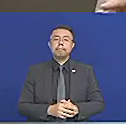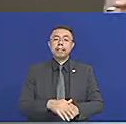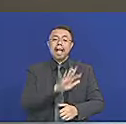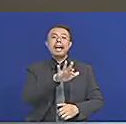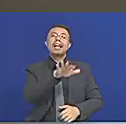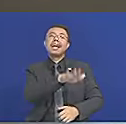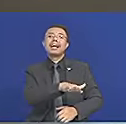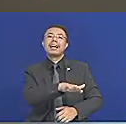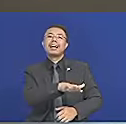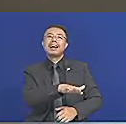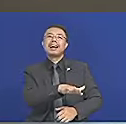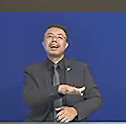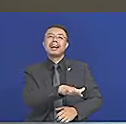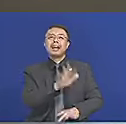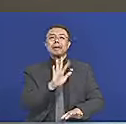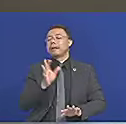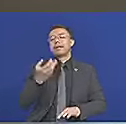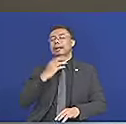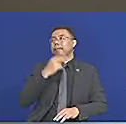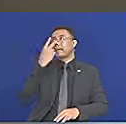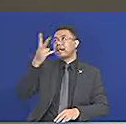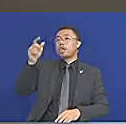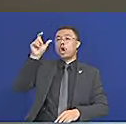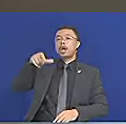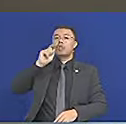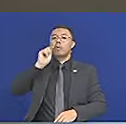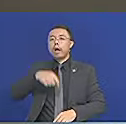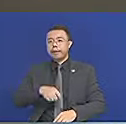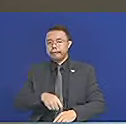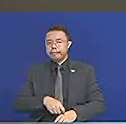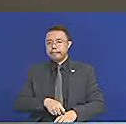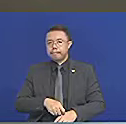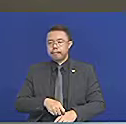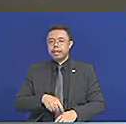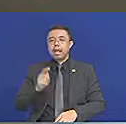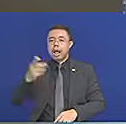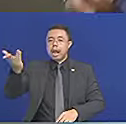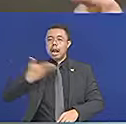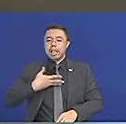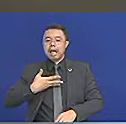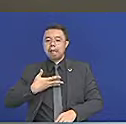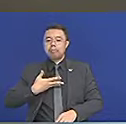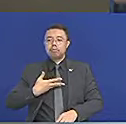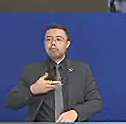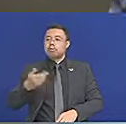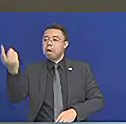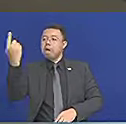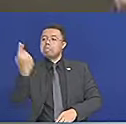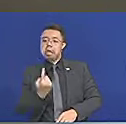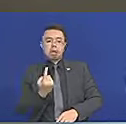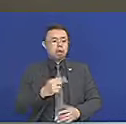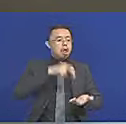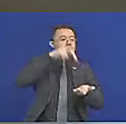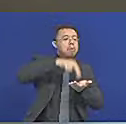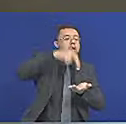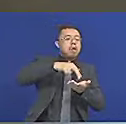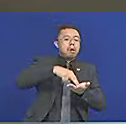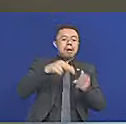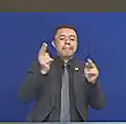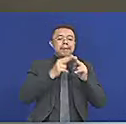Anak kecil itu kan sering gak mandang orang tua. Ada tamu dia lompat-lompat, dia pipis di depan